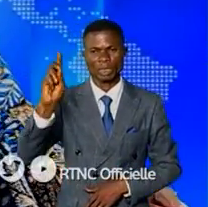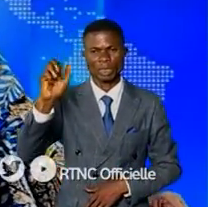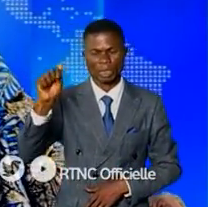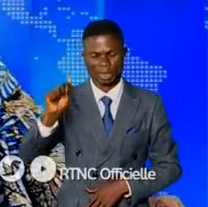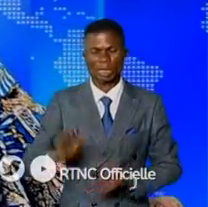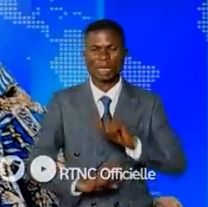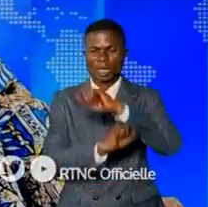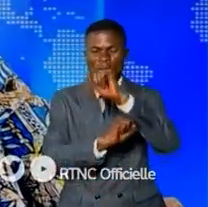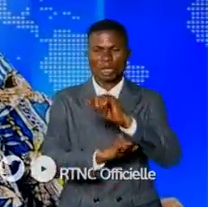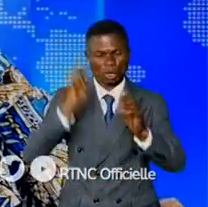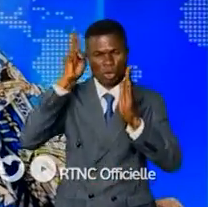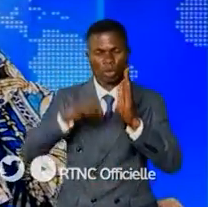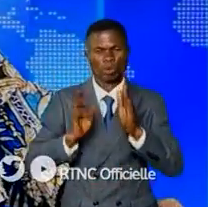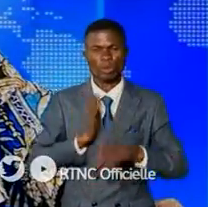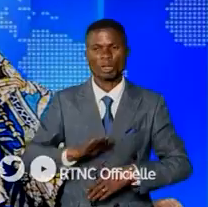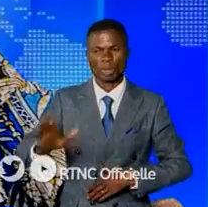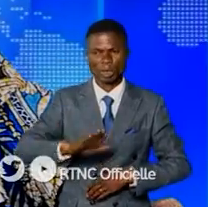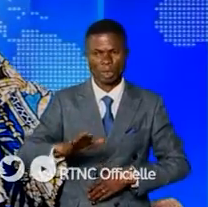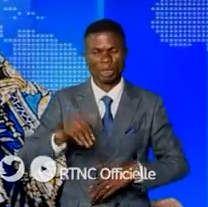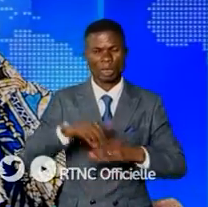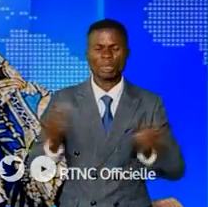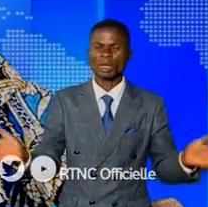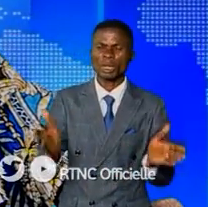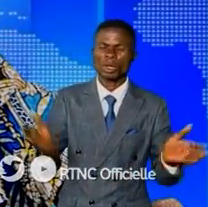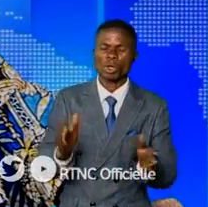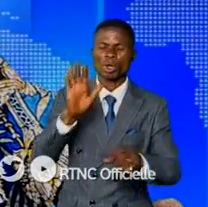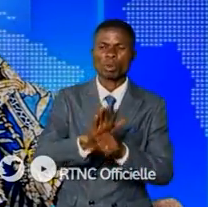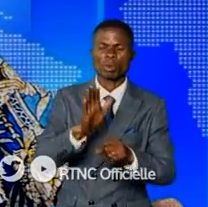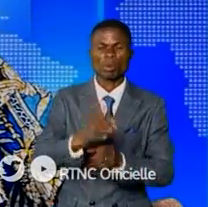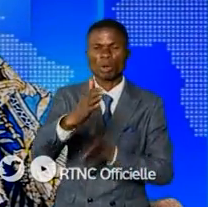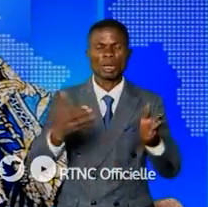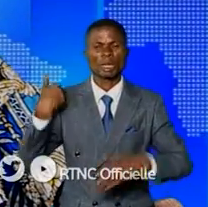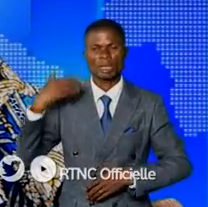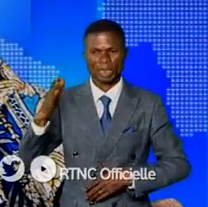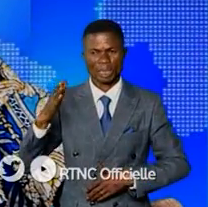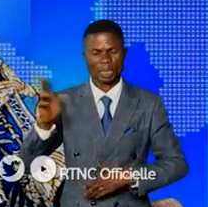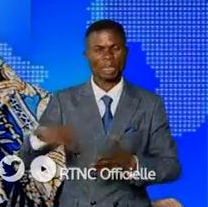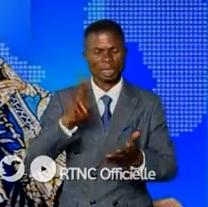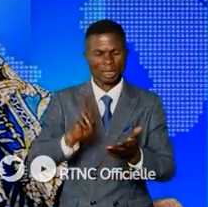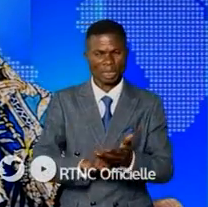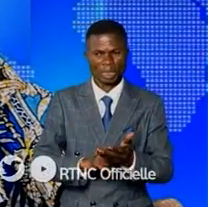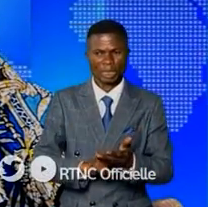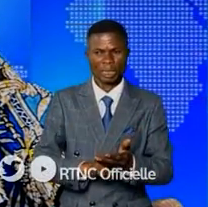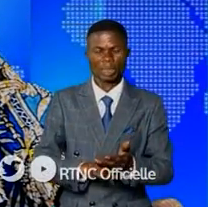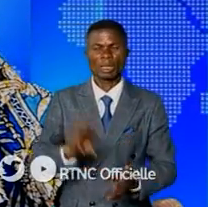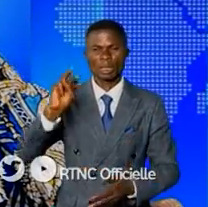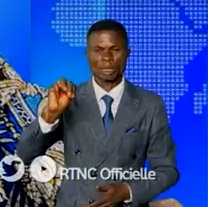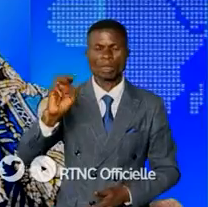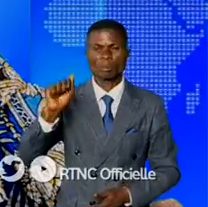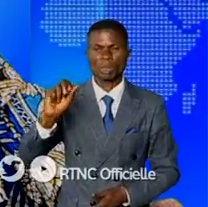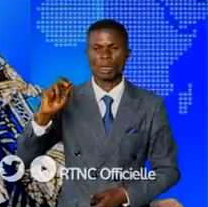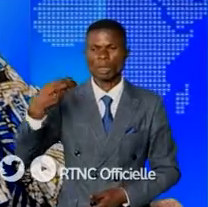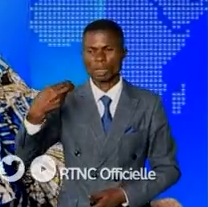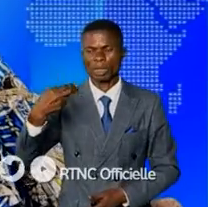les gouvernements de la République à travers une mobilisation accrue de recettes non fiscales. C'est signé Maggie Sambi